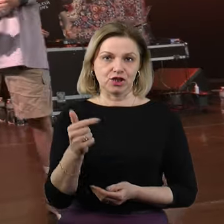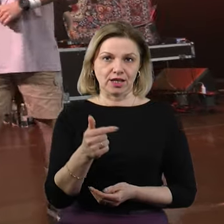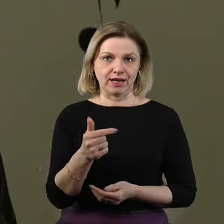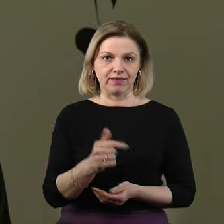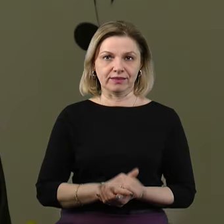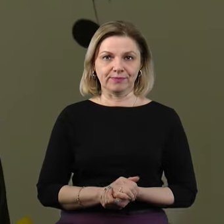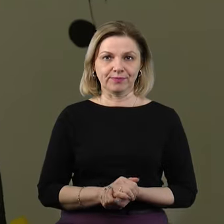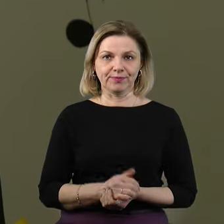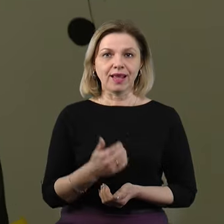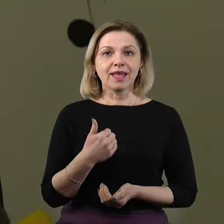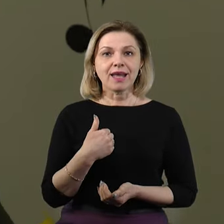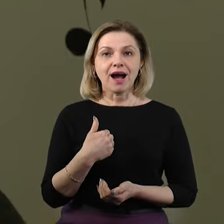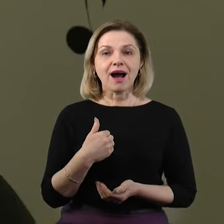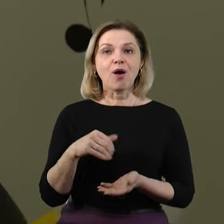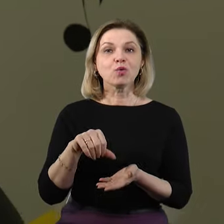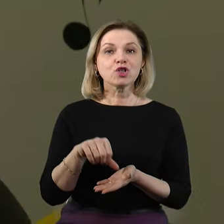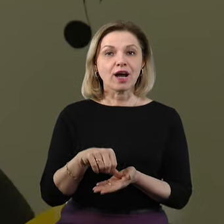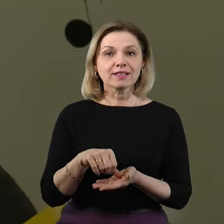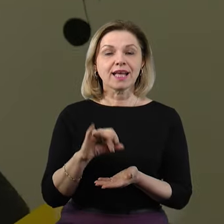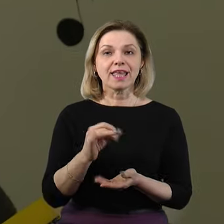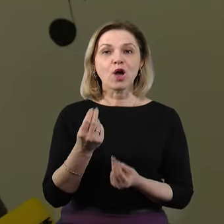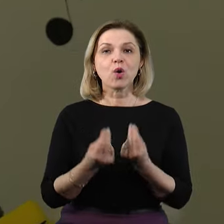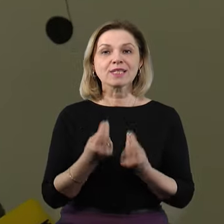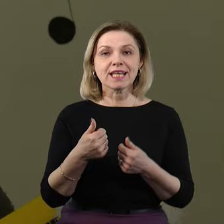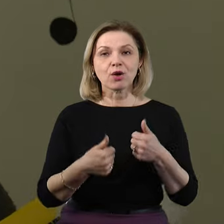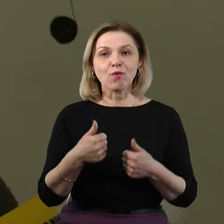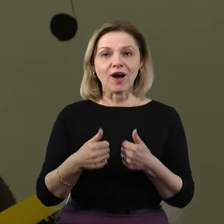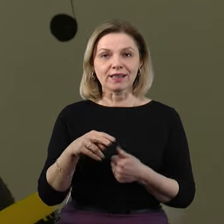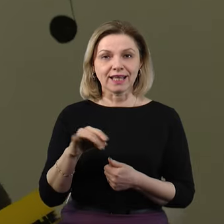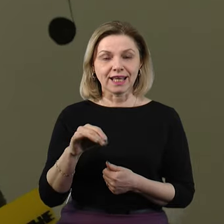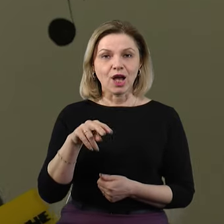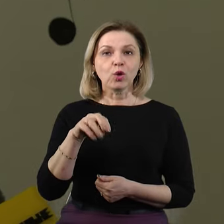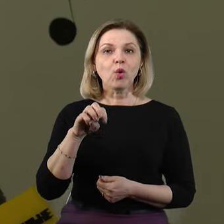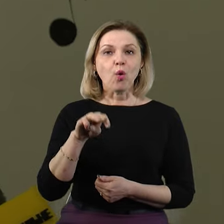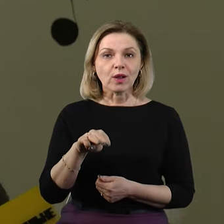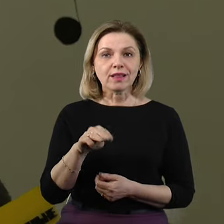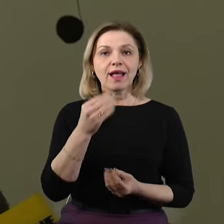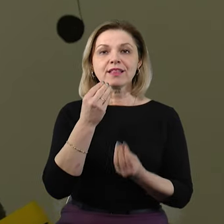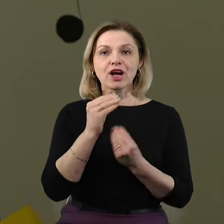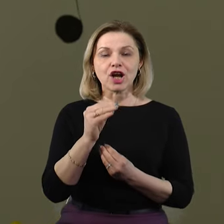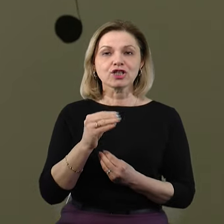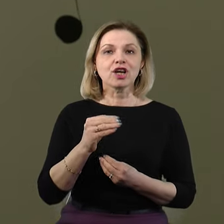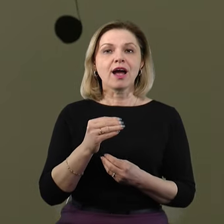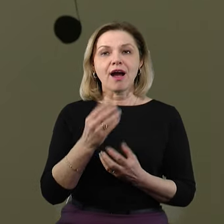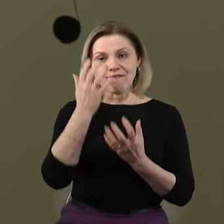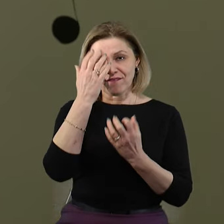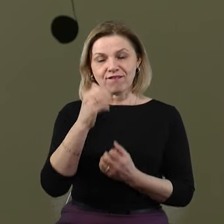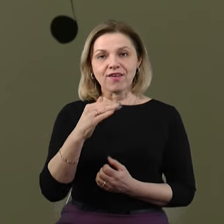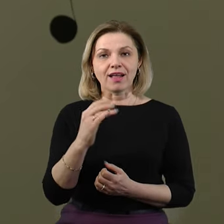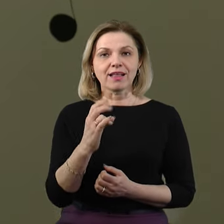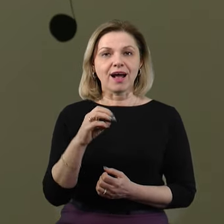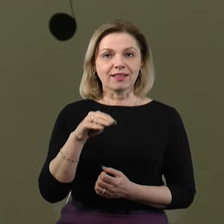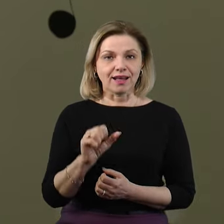грн я стала учасницею і розігрували лот найкращого найбільшого фаната Кургана